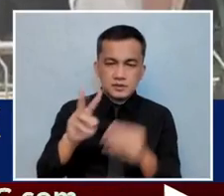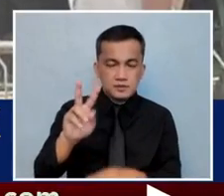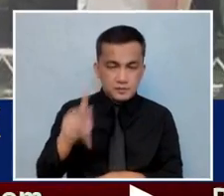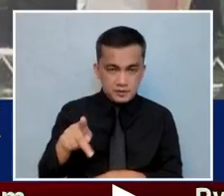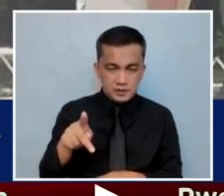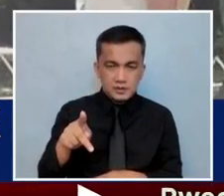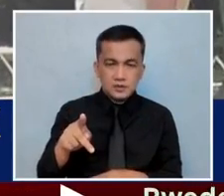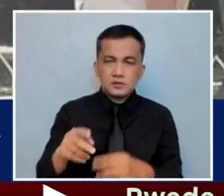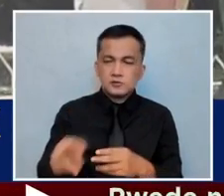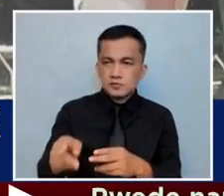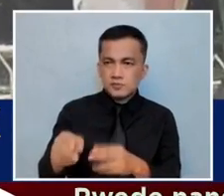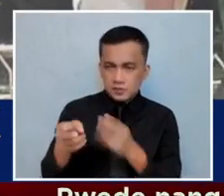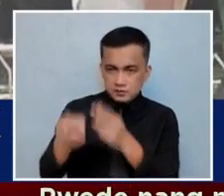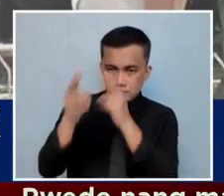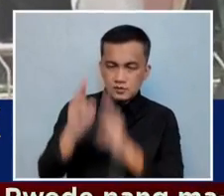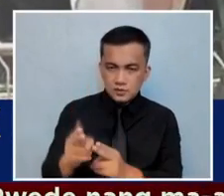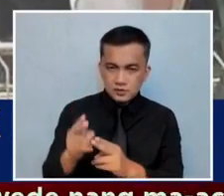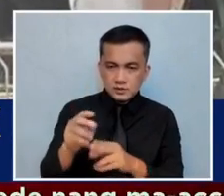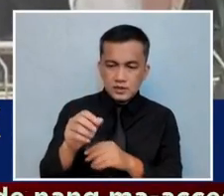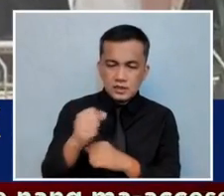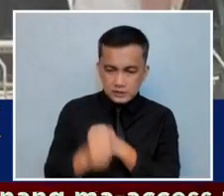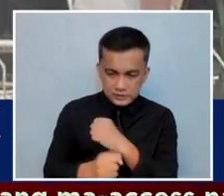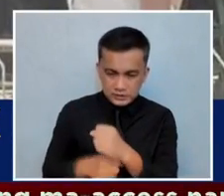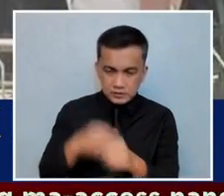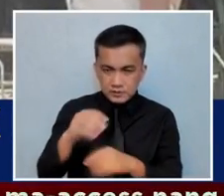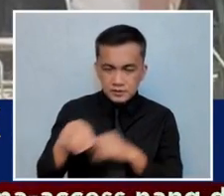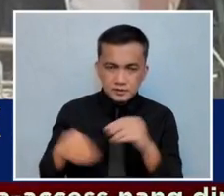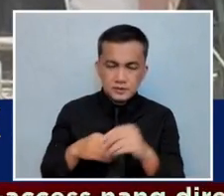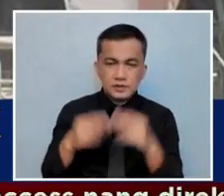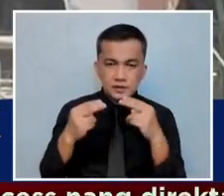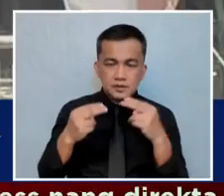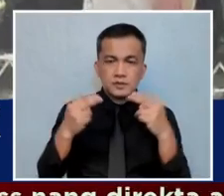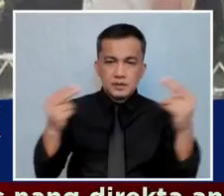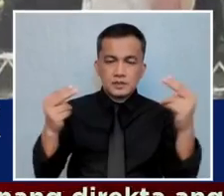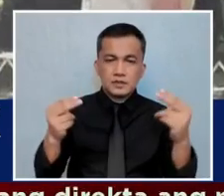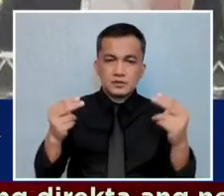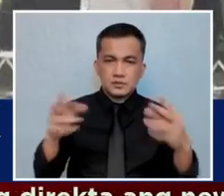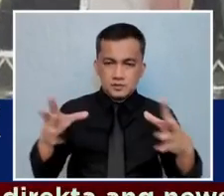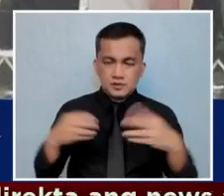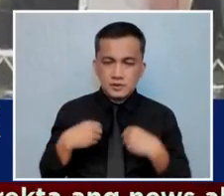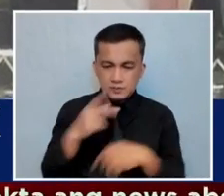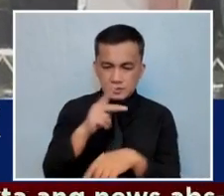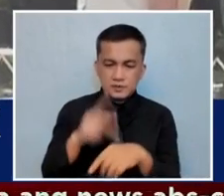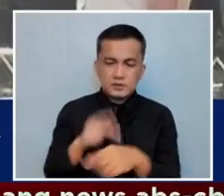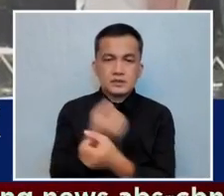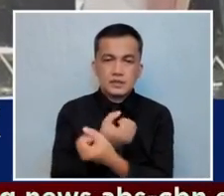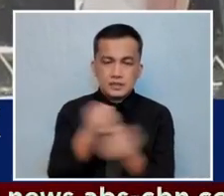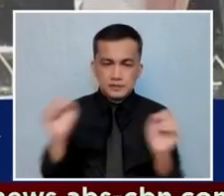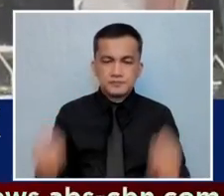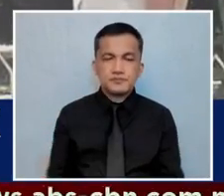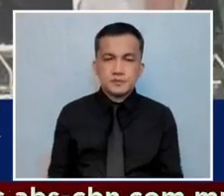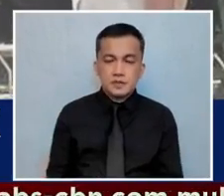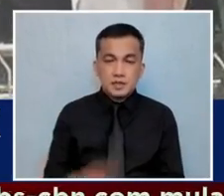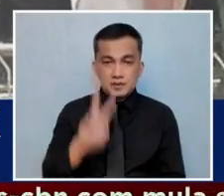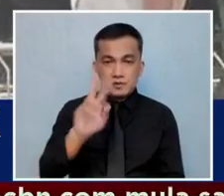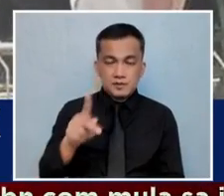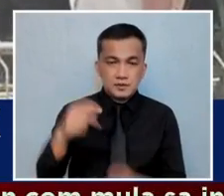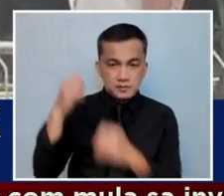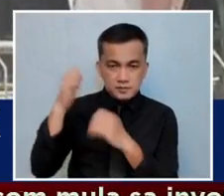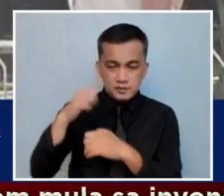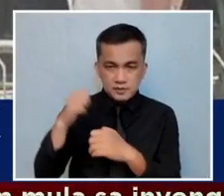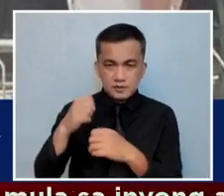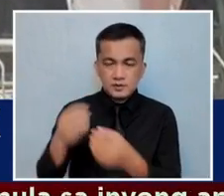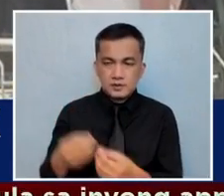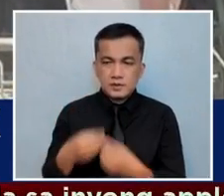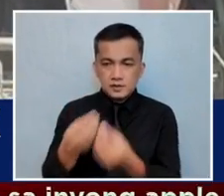siya sa sakripisyo ng mga bayani upang matamo ng bansa ang kalayaan. Umaasa rin ang pangalawang pangulo na magsisilbing